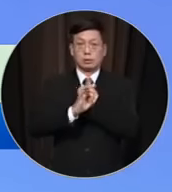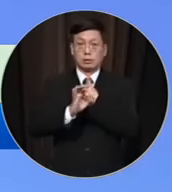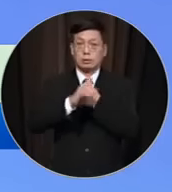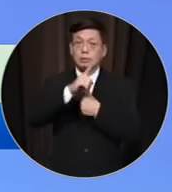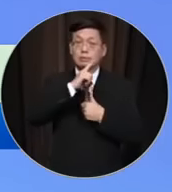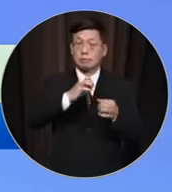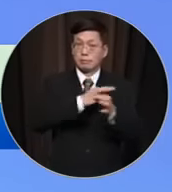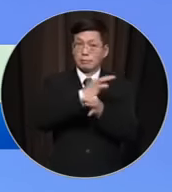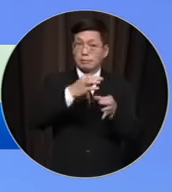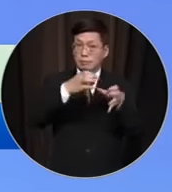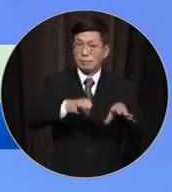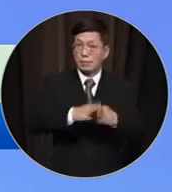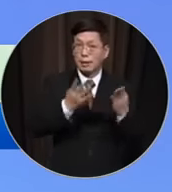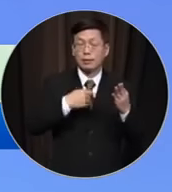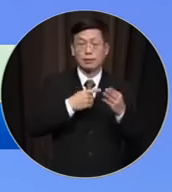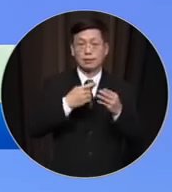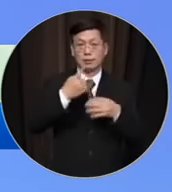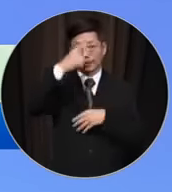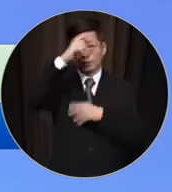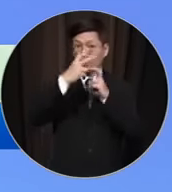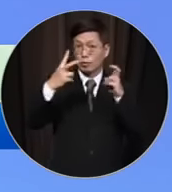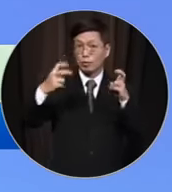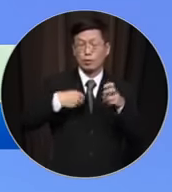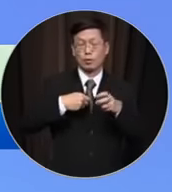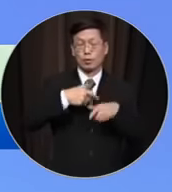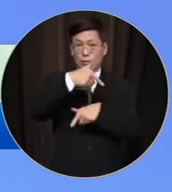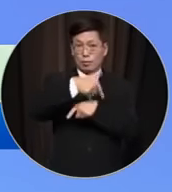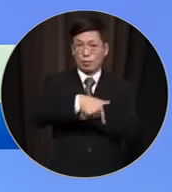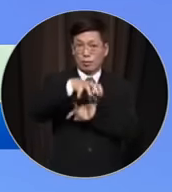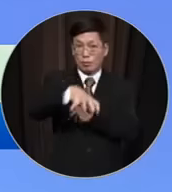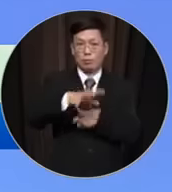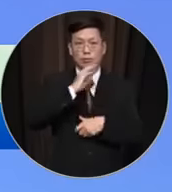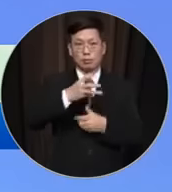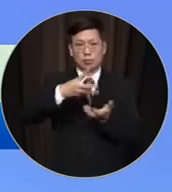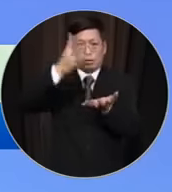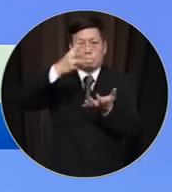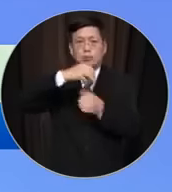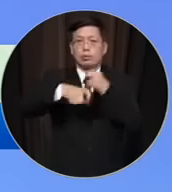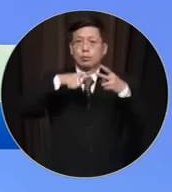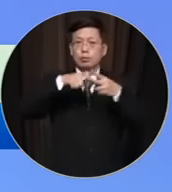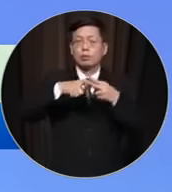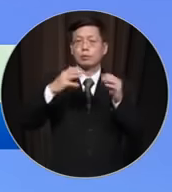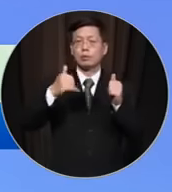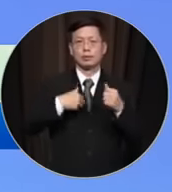南院来做例子，故宫南院总共举办了3次的动工典礼，第一次